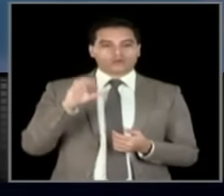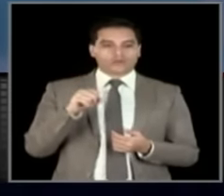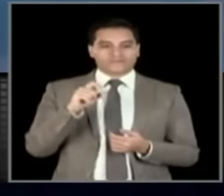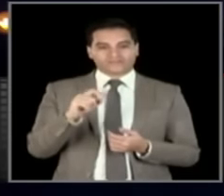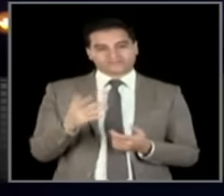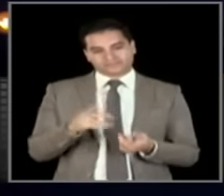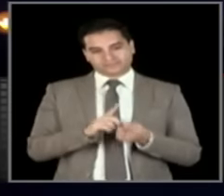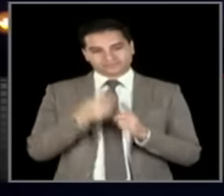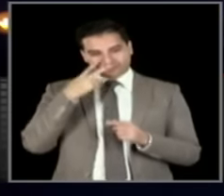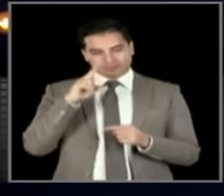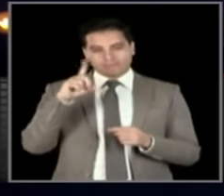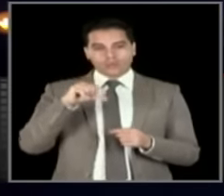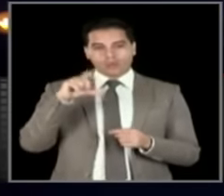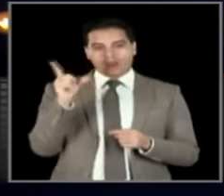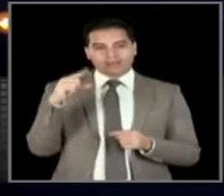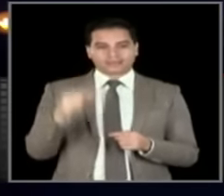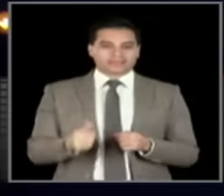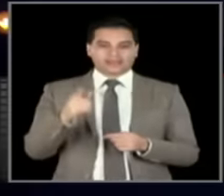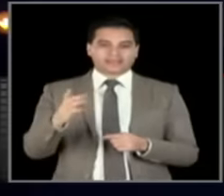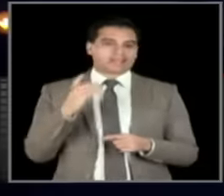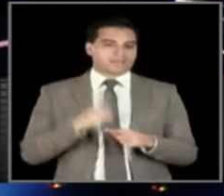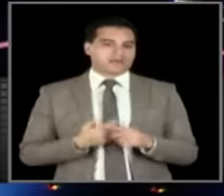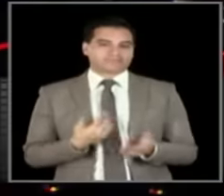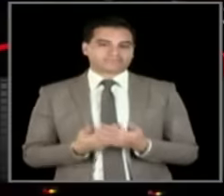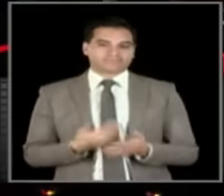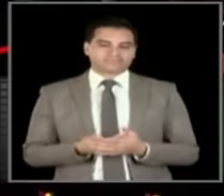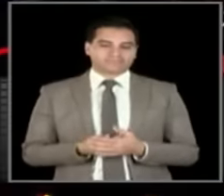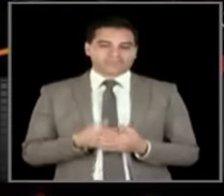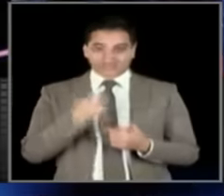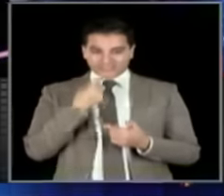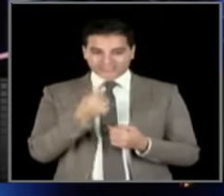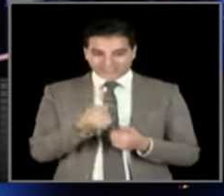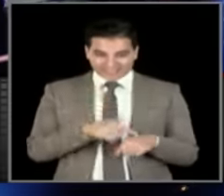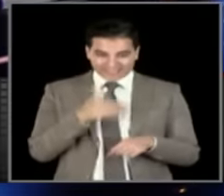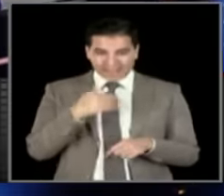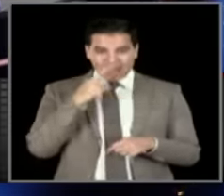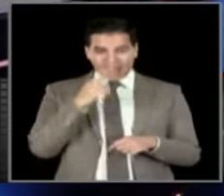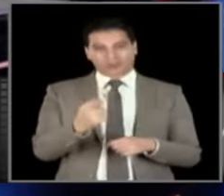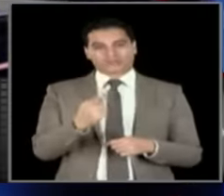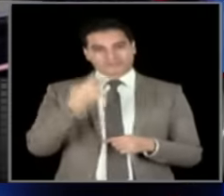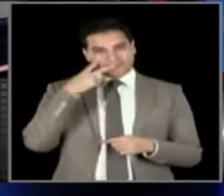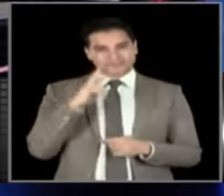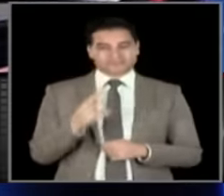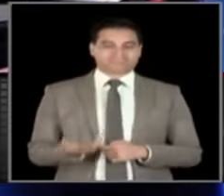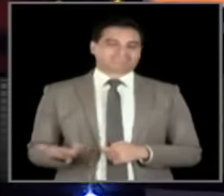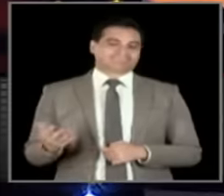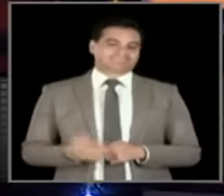كده. إبراهيم. إجابة خاطئة. لو استنيت يا رانيا كنت هقول المعلومة دي.